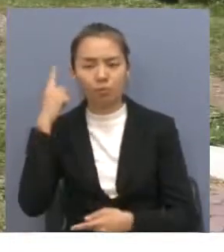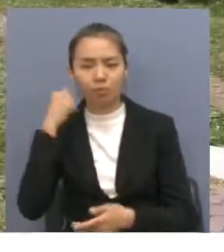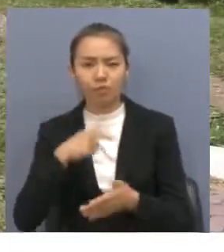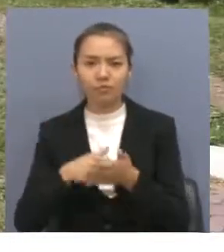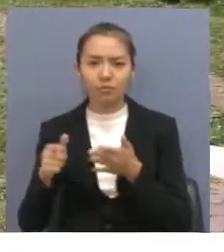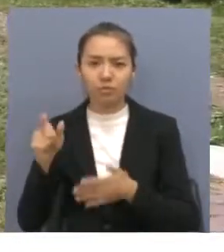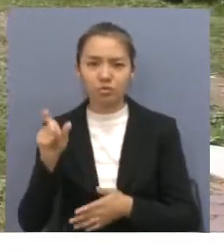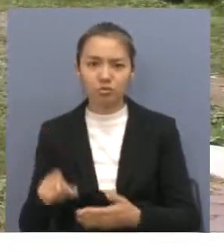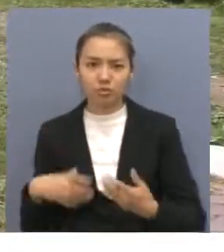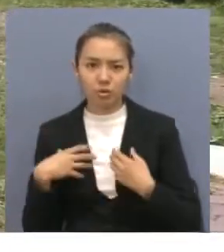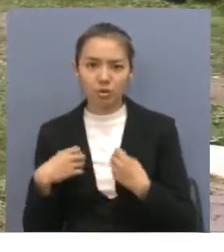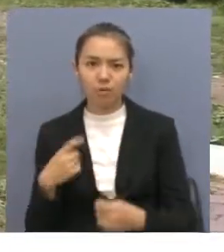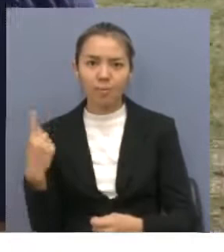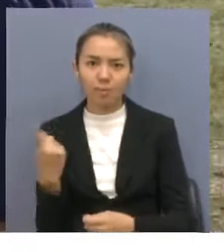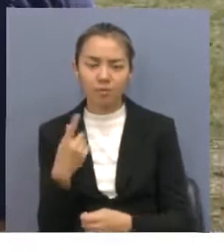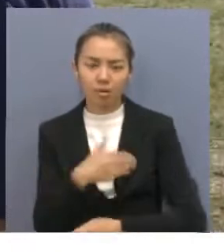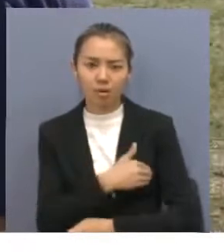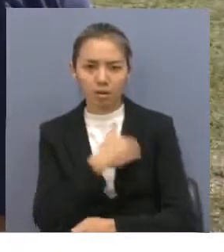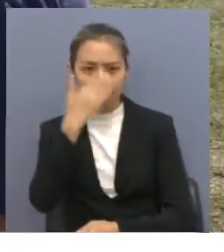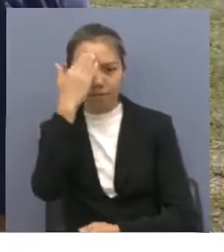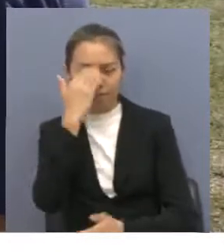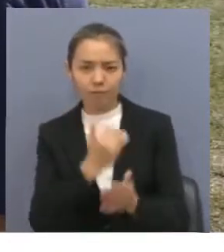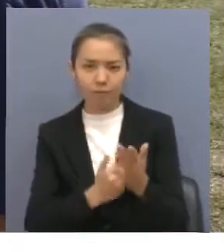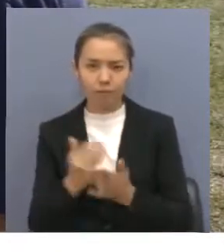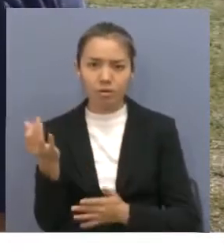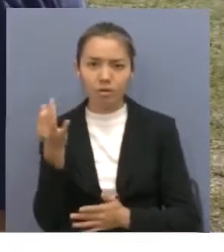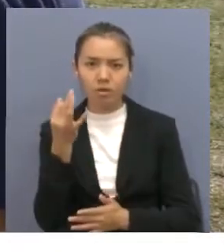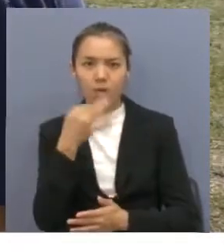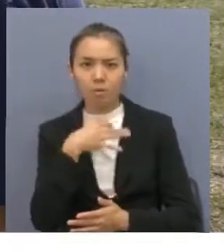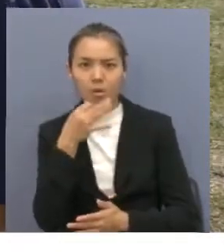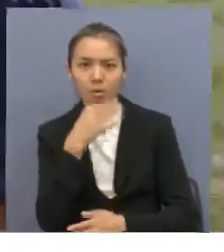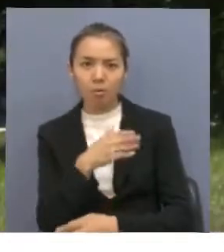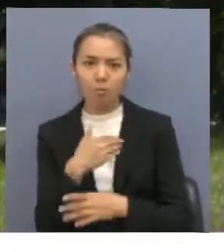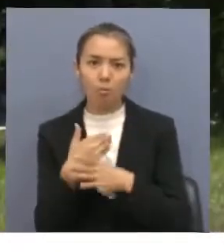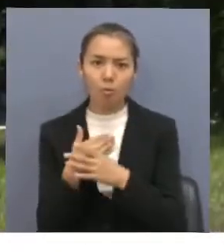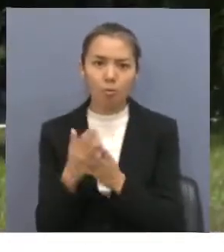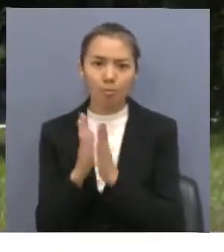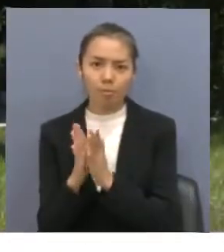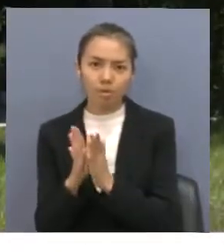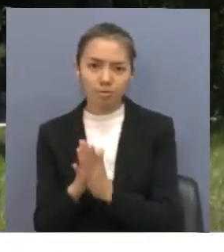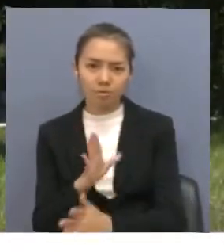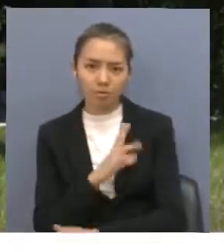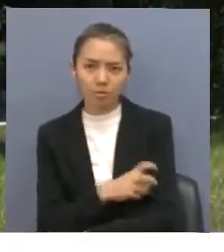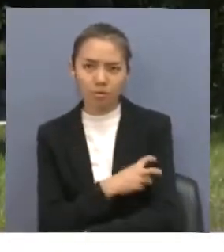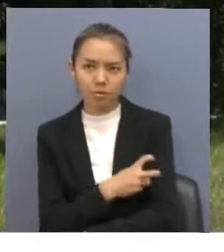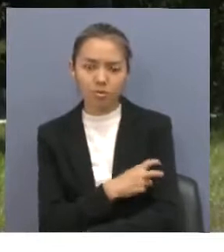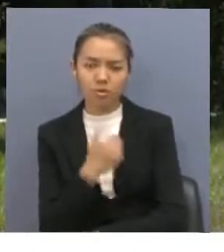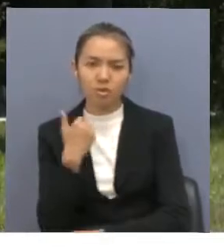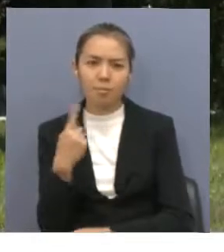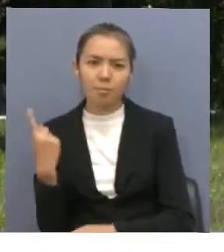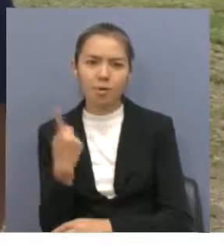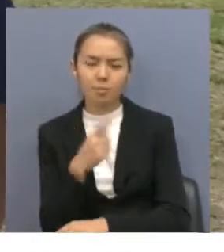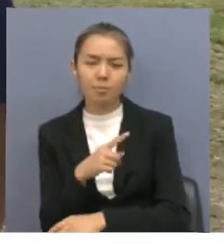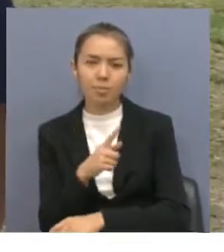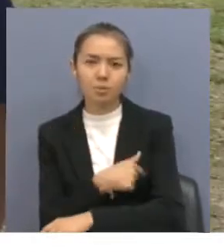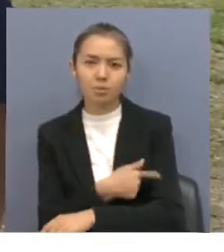батыл жан. Оның сөзінше алғашында дене қызуы көтеріліп, дәрменсіз күйде дәрігерлердің көмегіне жүгінеді. Зерендік ақ халаттылар оған алғашқы